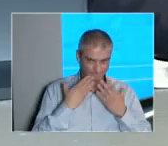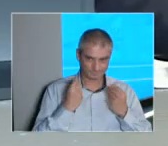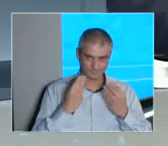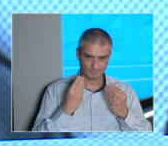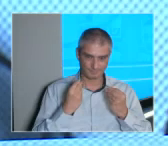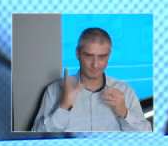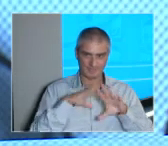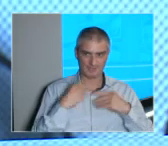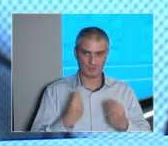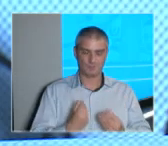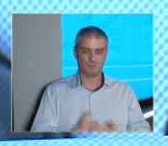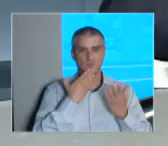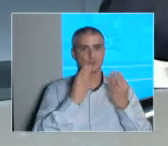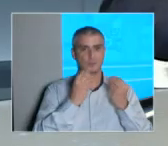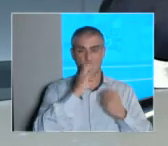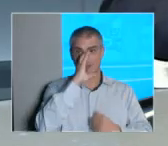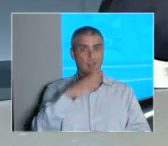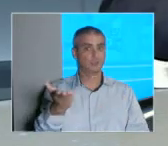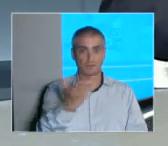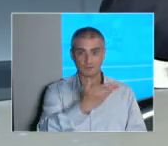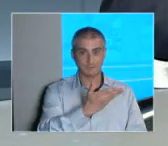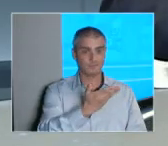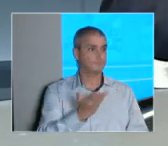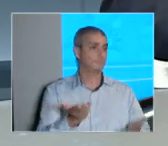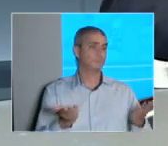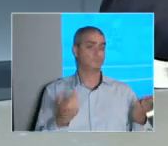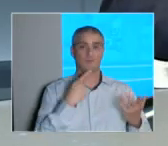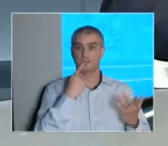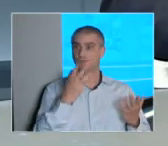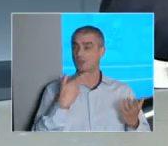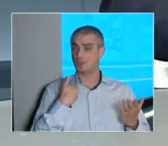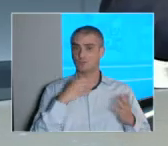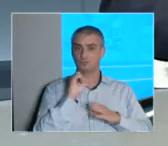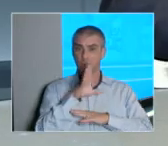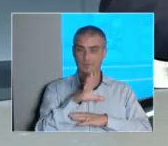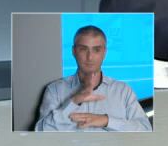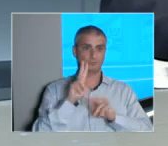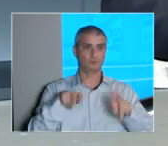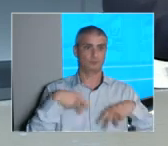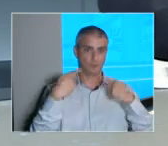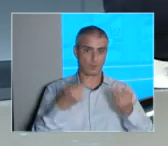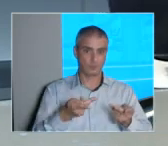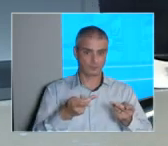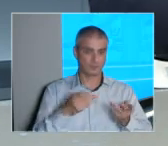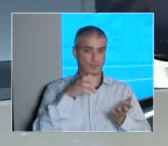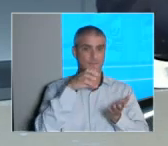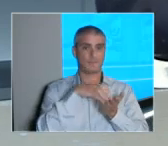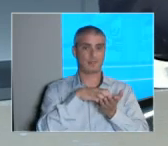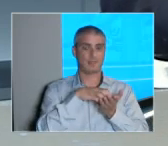שבאת אלינו, ערב טוב. ערב טוב. תודה רבה לצופים, ונאמר שאנחנו גם משודרים בשידור חוזר.